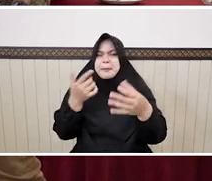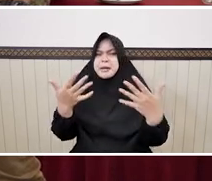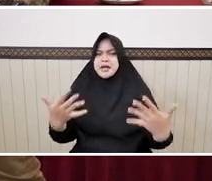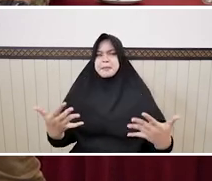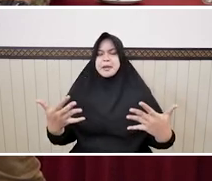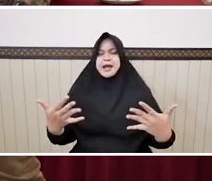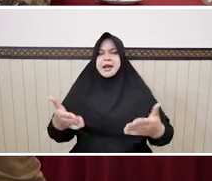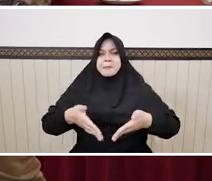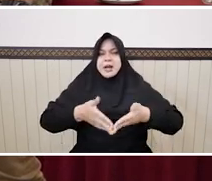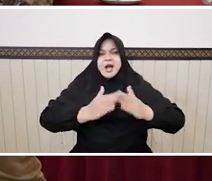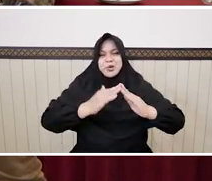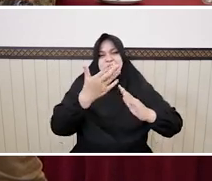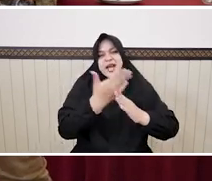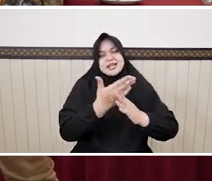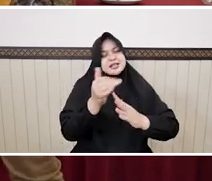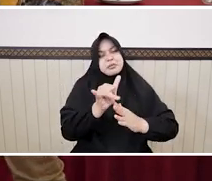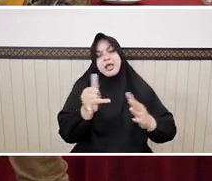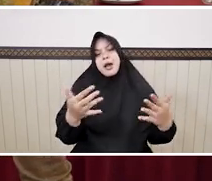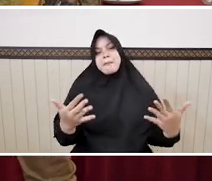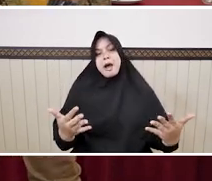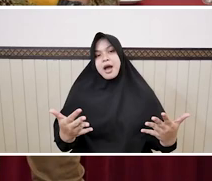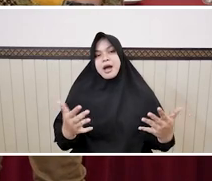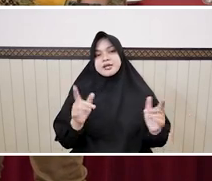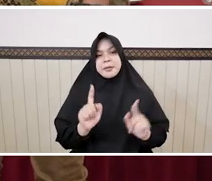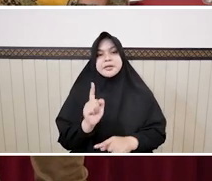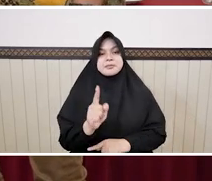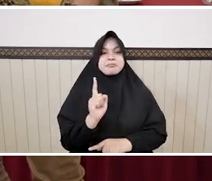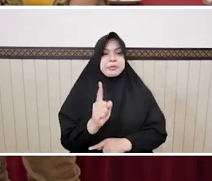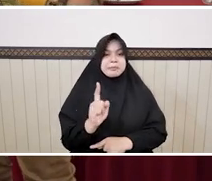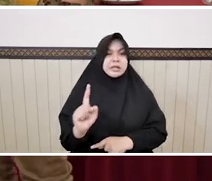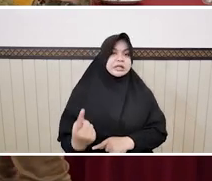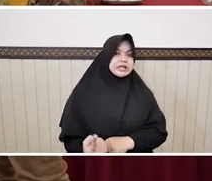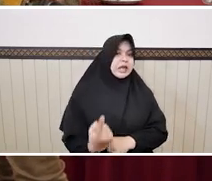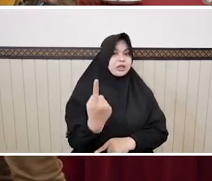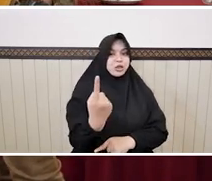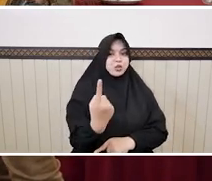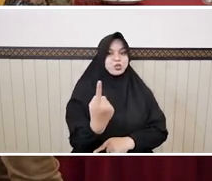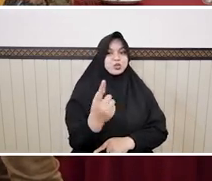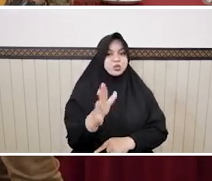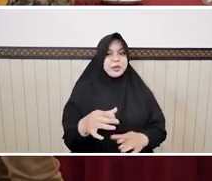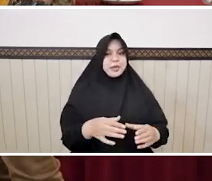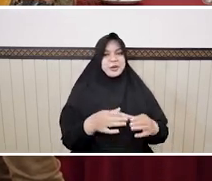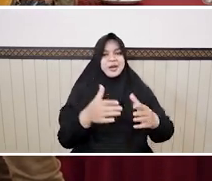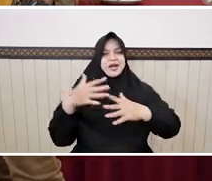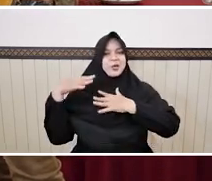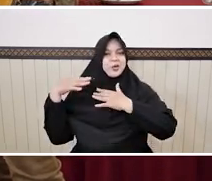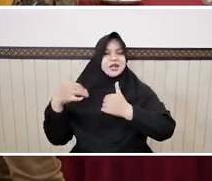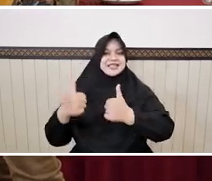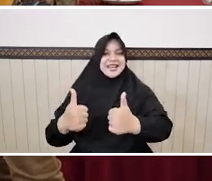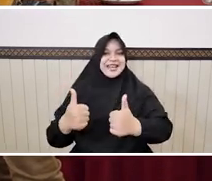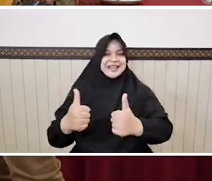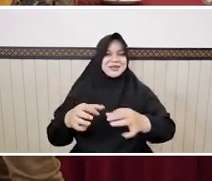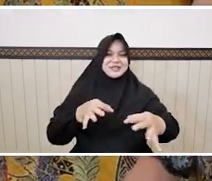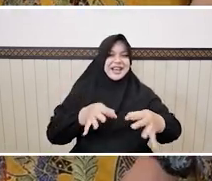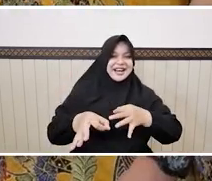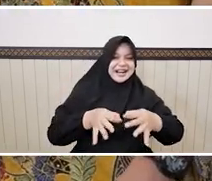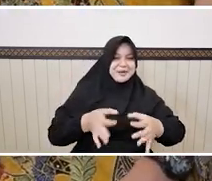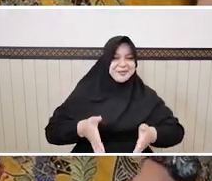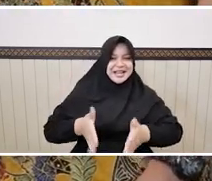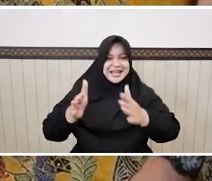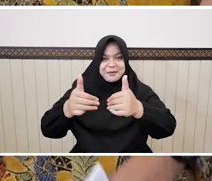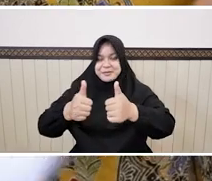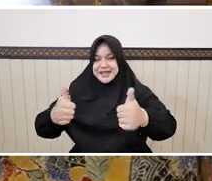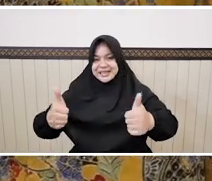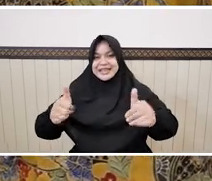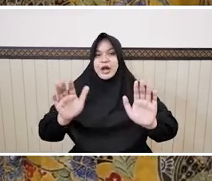bangunan yang aksesibel itu seperti abatana Salah satu bentuk akomodasi yang layak adalah sarana prasarana